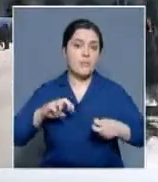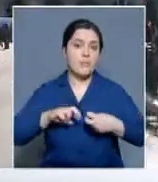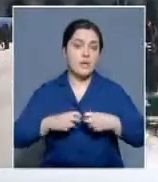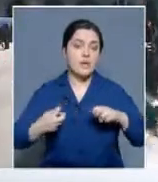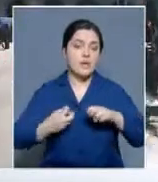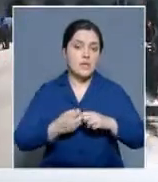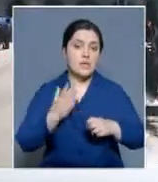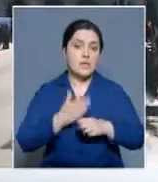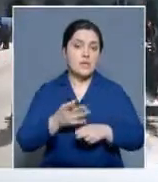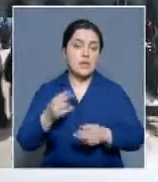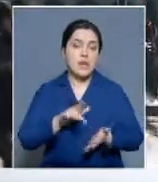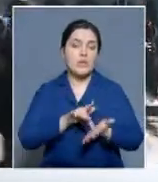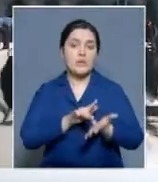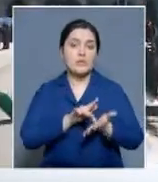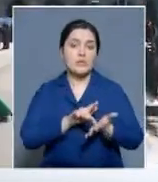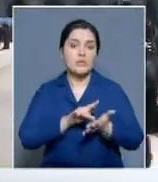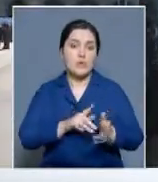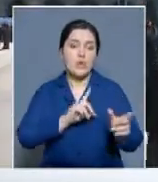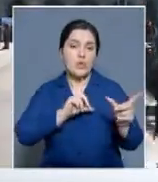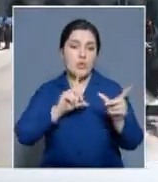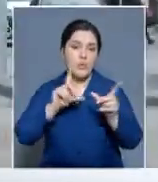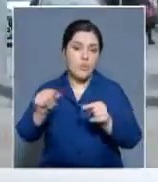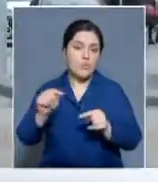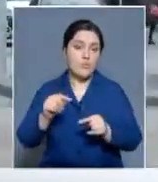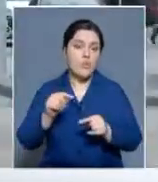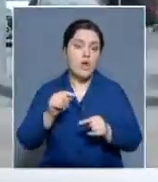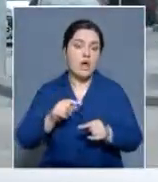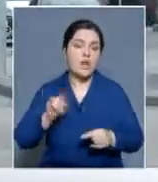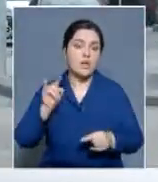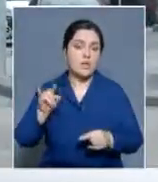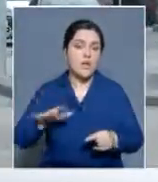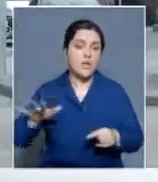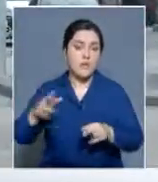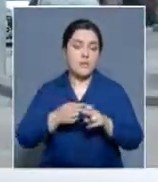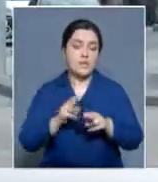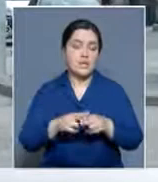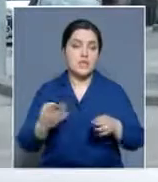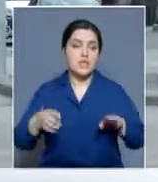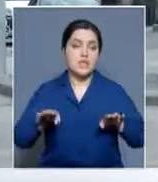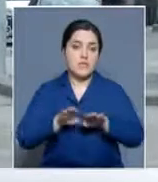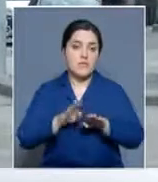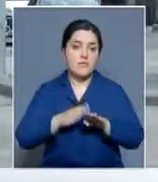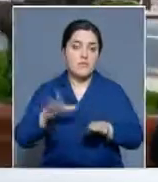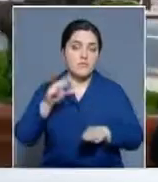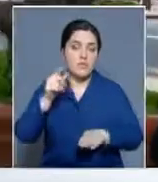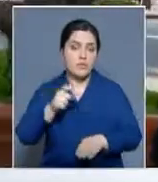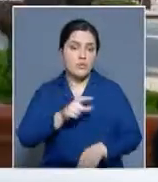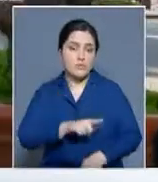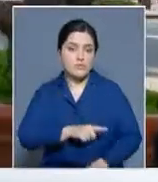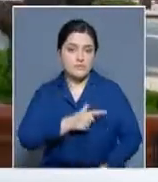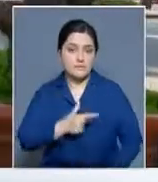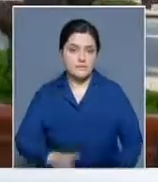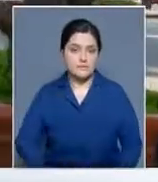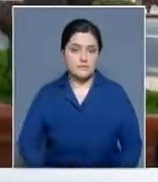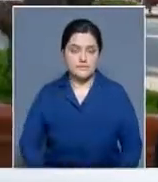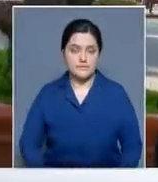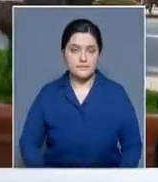Проблема для туристов попасть в аэропорт и не опоздать на рейс. Город блокирован, пассажиры в гневе.